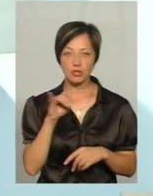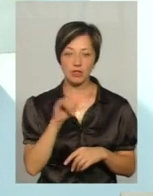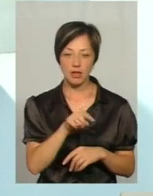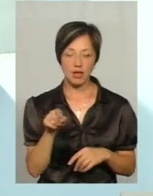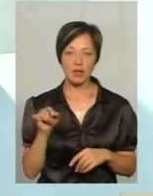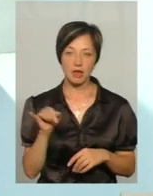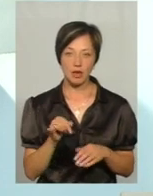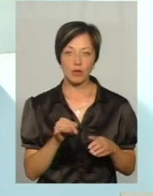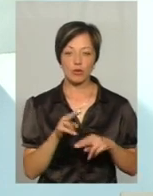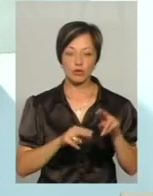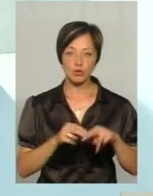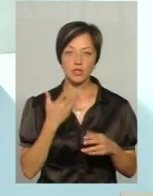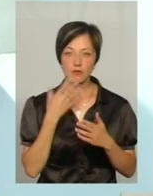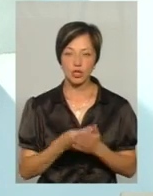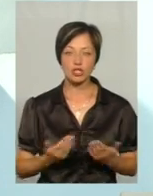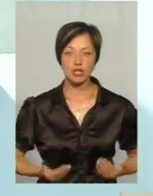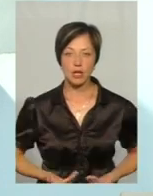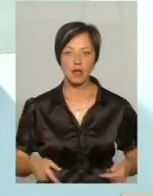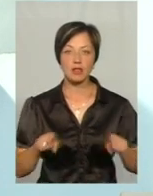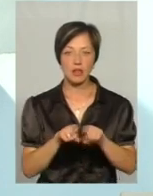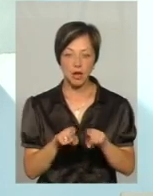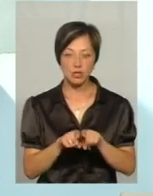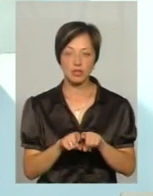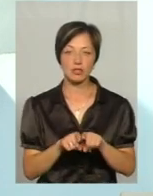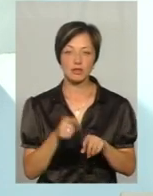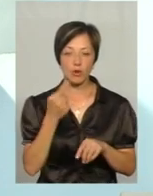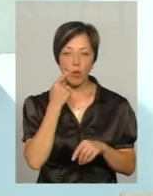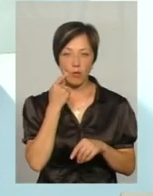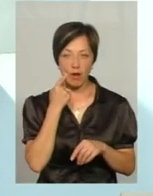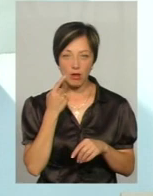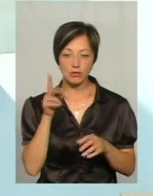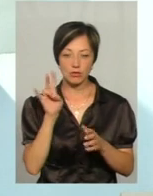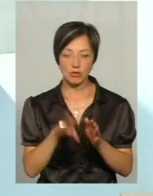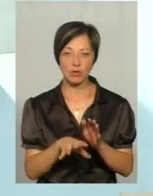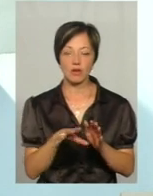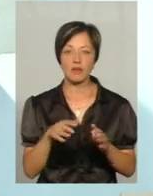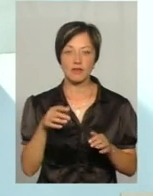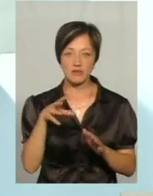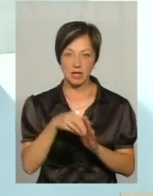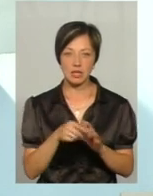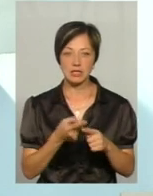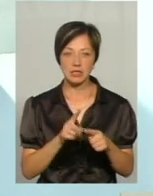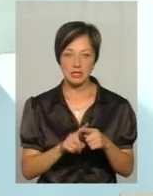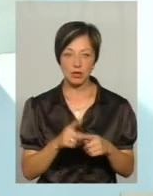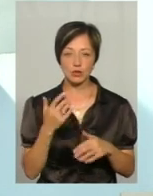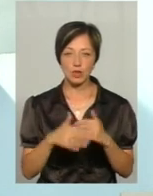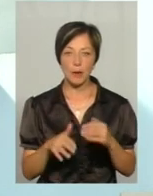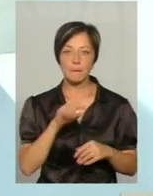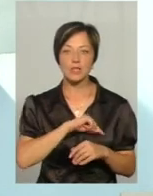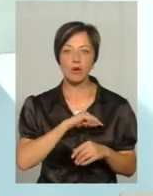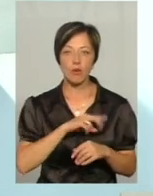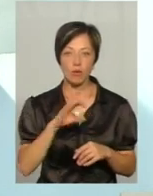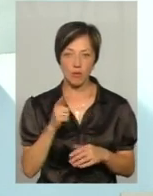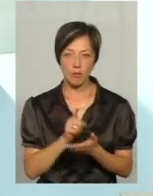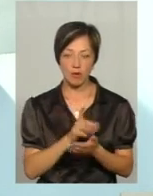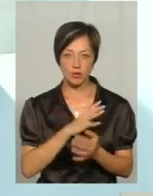відповідно будує своє життя так, живучи з цією образою всередині. Це вже пропрацювання психологів має бути